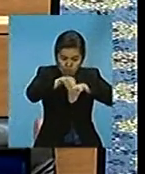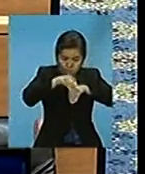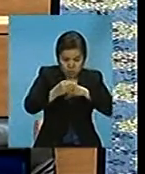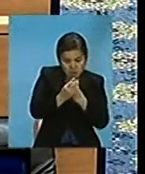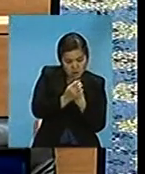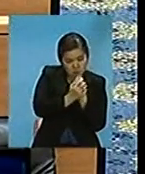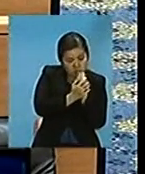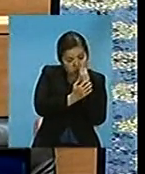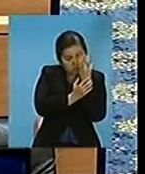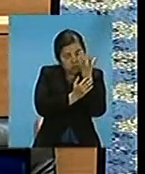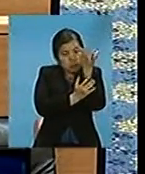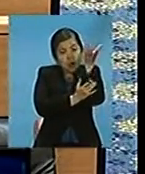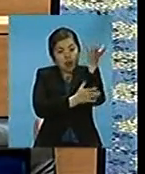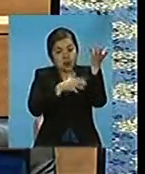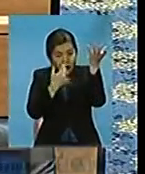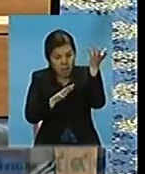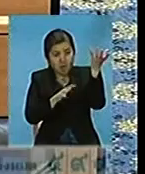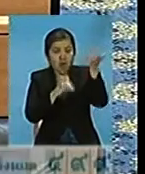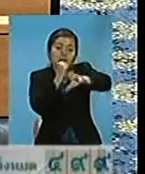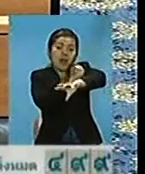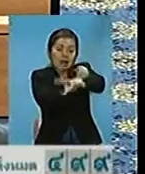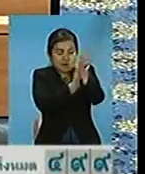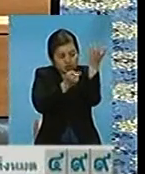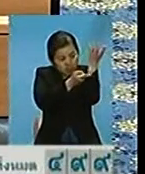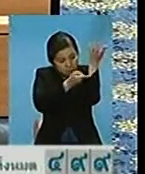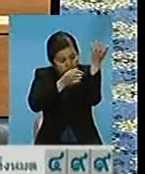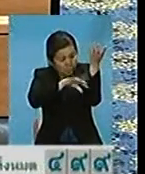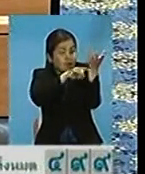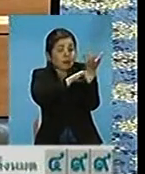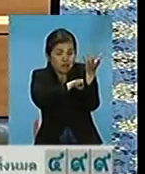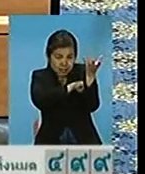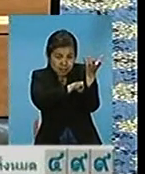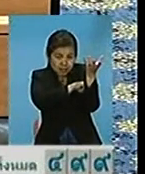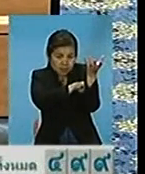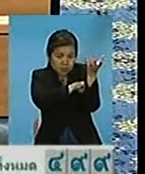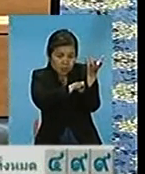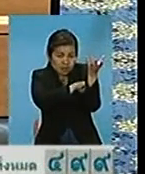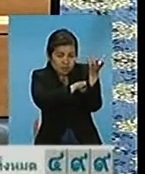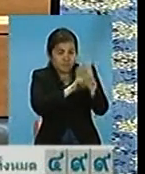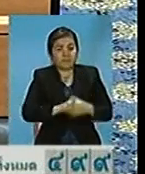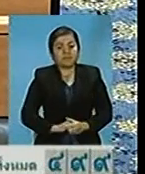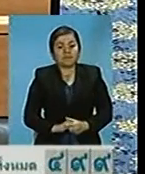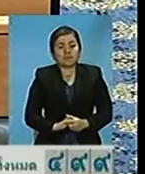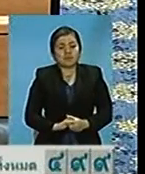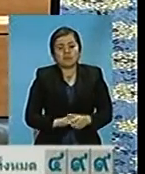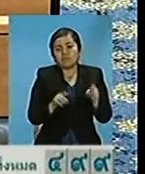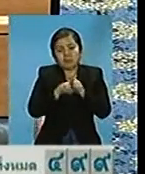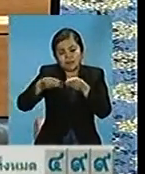วมีเกษตรกรซึ่งเป็นแรงงานชาวสวนยางมันเป็นพาร์ทเน